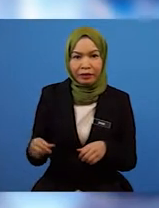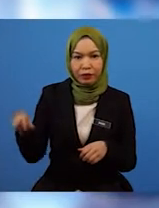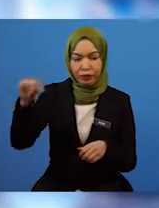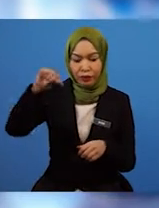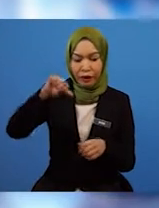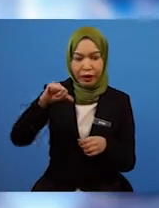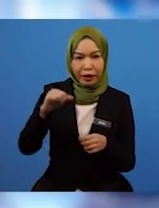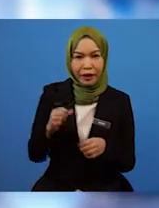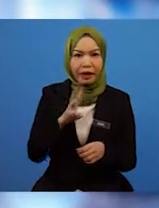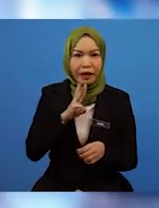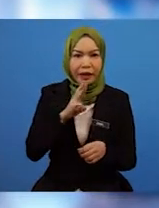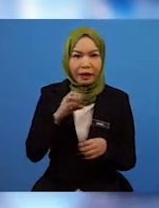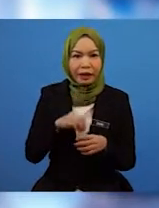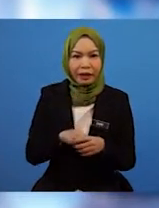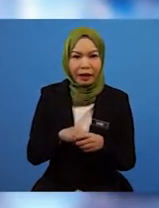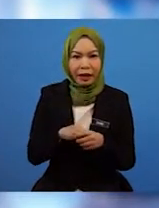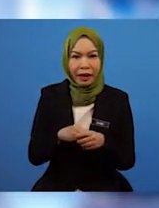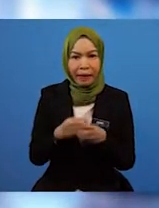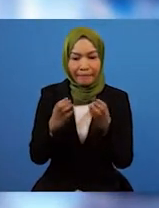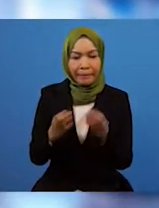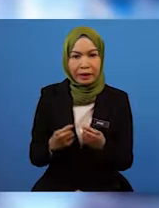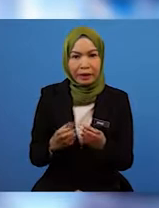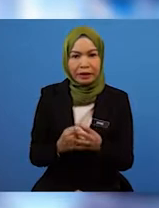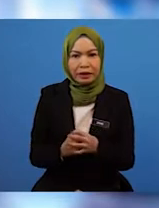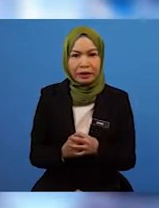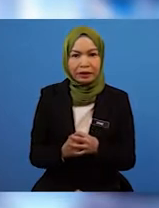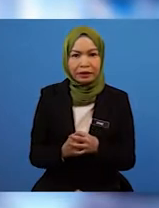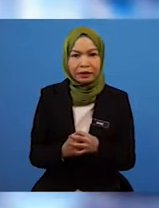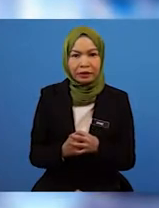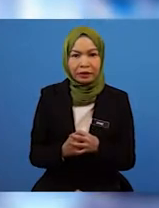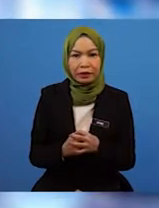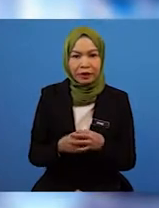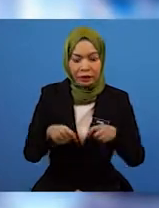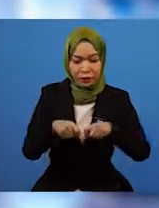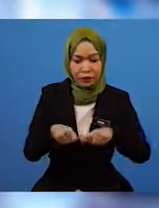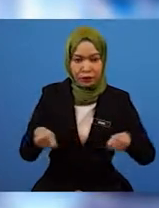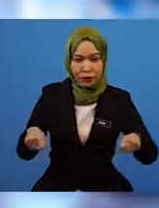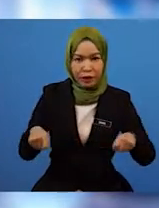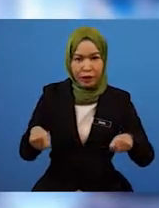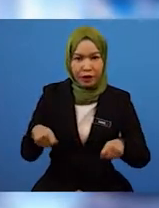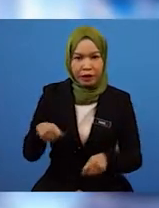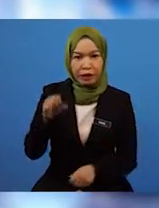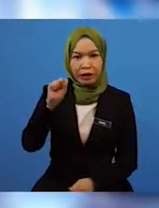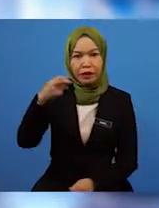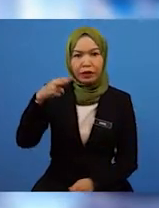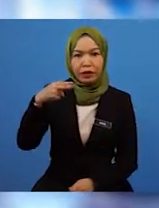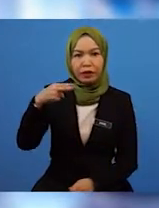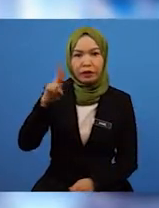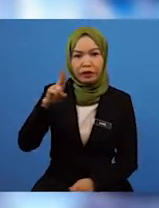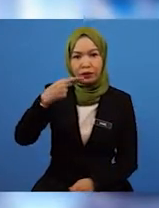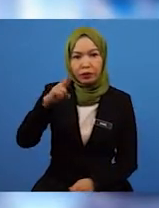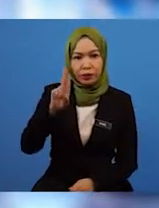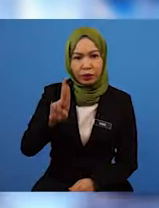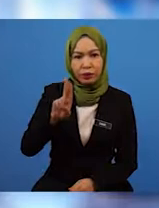dalam bekas kuprum. Kemudian, kita sukat suhu awal air dan rekodkan. Langkah